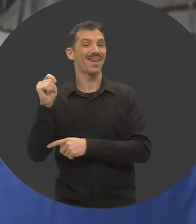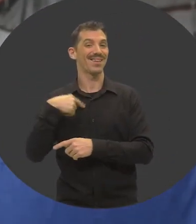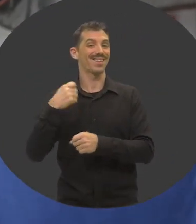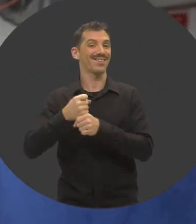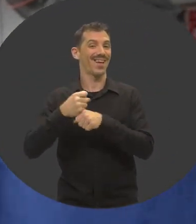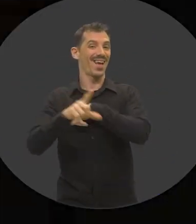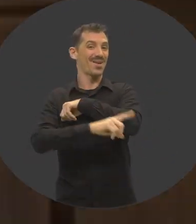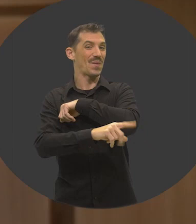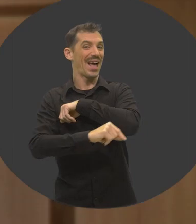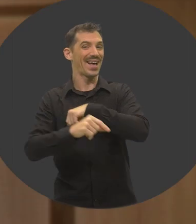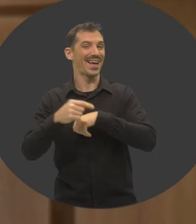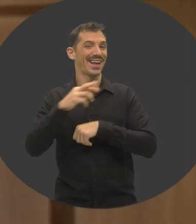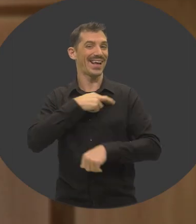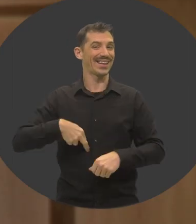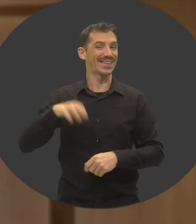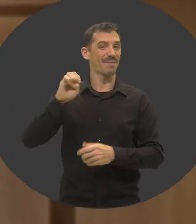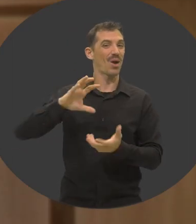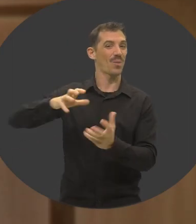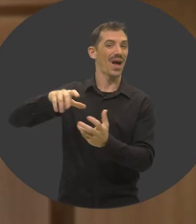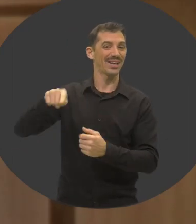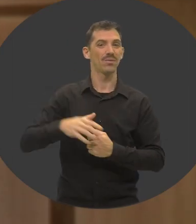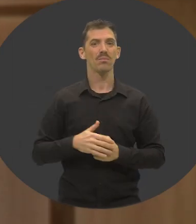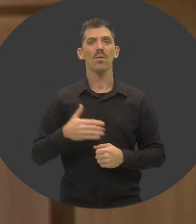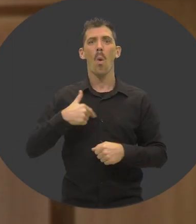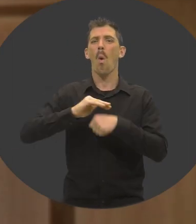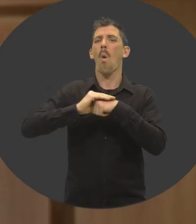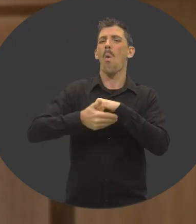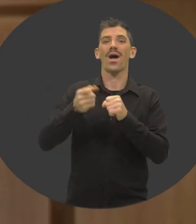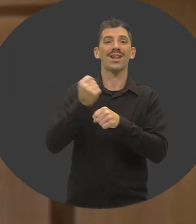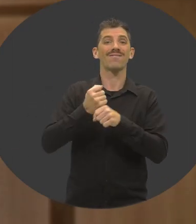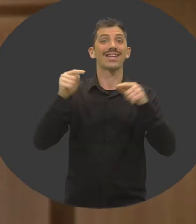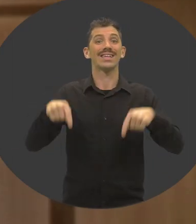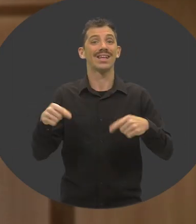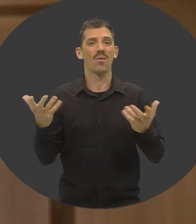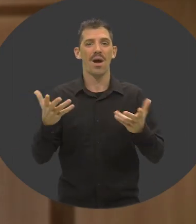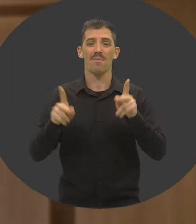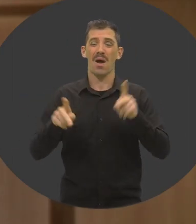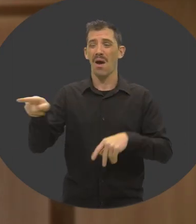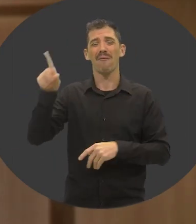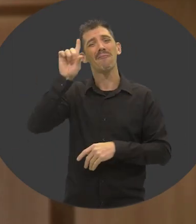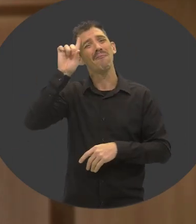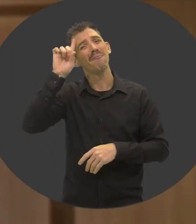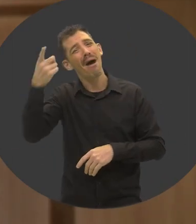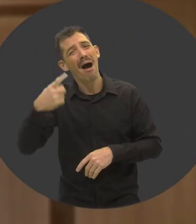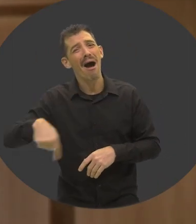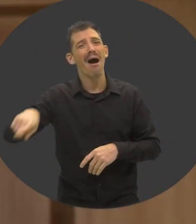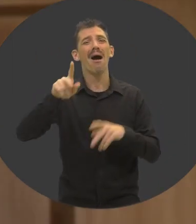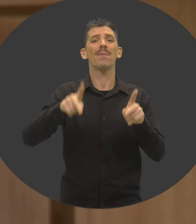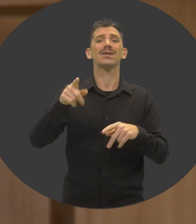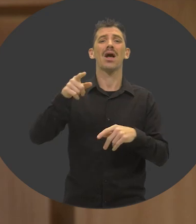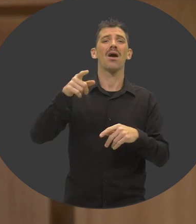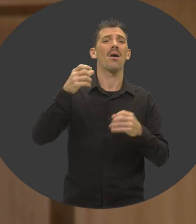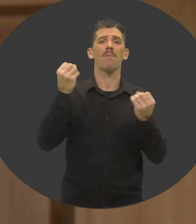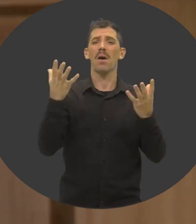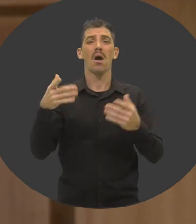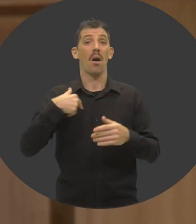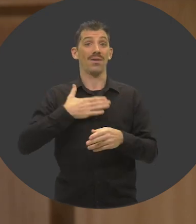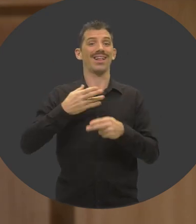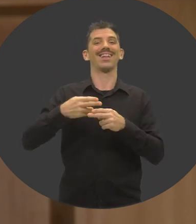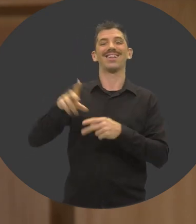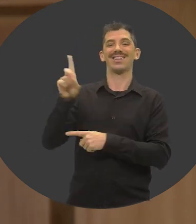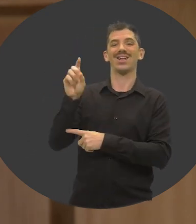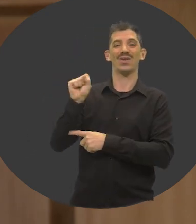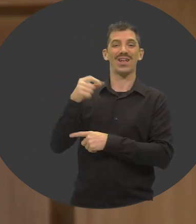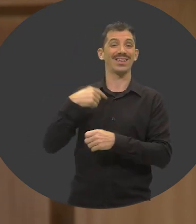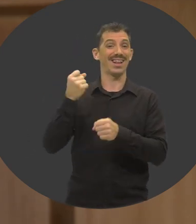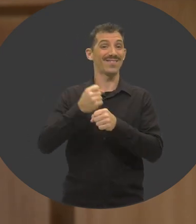aussi ouvert. Mon nom est Dylan Talbot. Je travaille à l'hôtel Fairmont Lorraine-Élisabeth à la buanderie. Pourquoi je suis heureux de travailler ici? Tout le